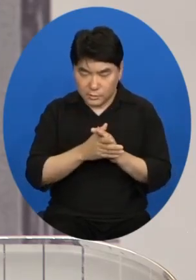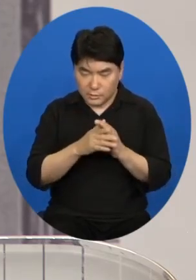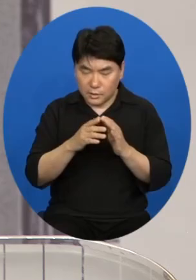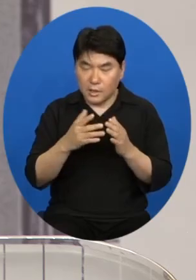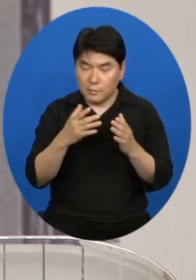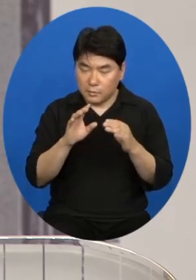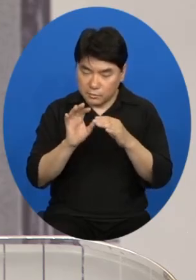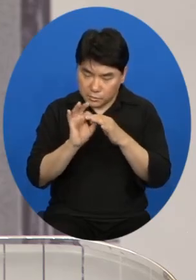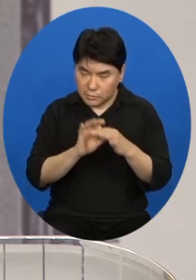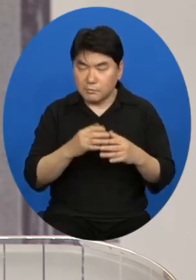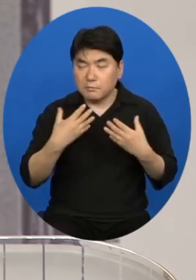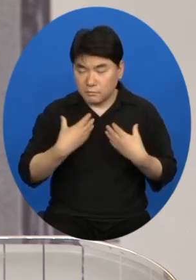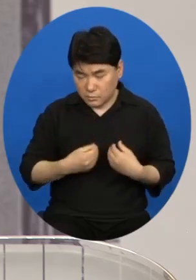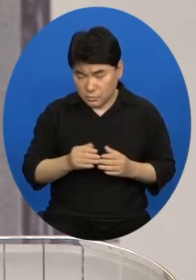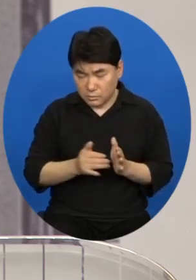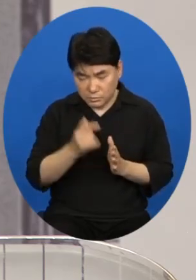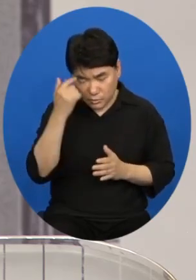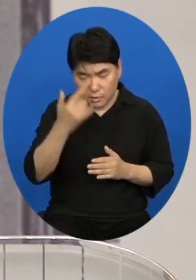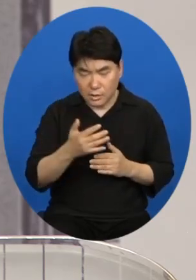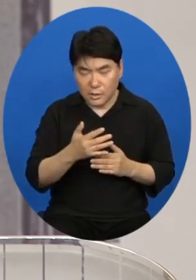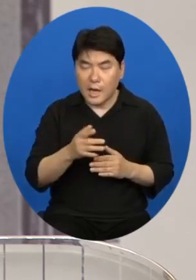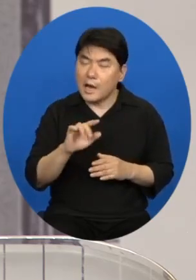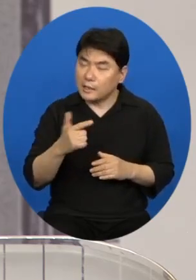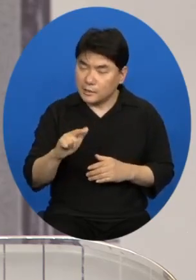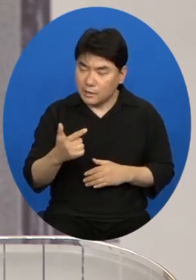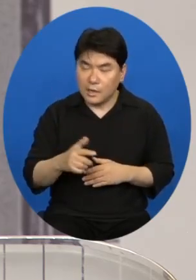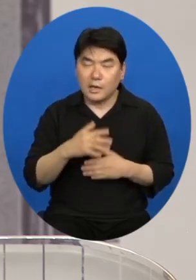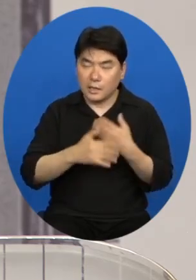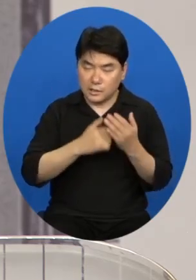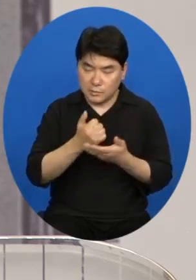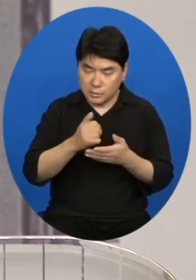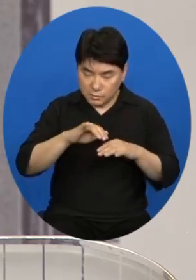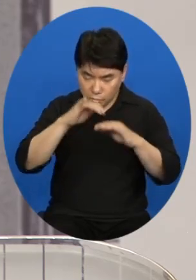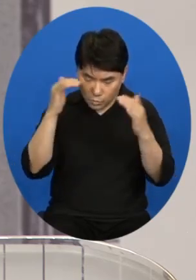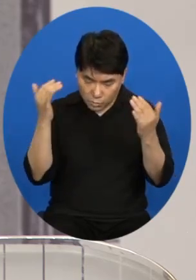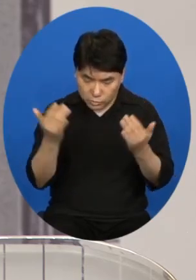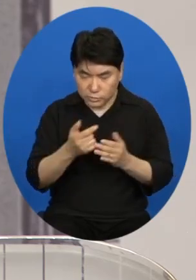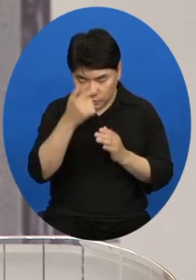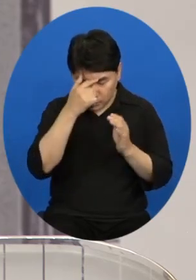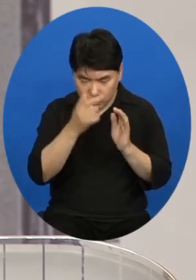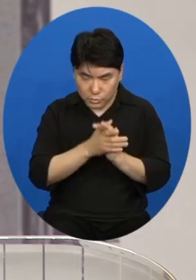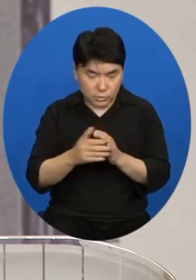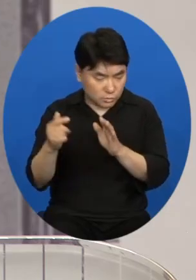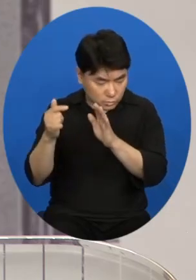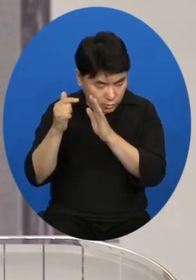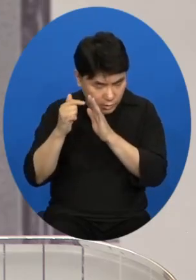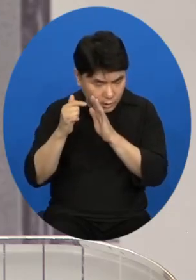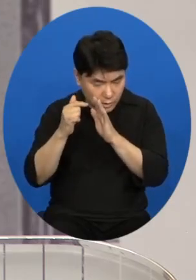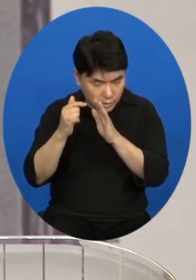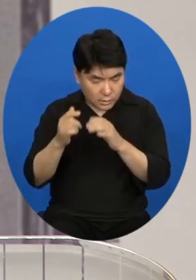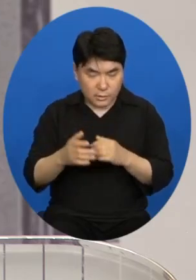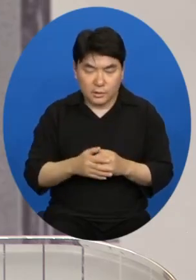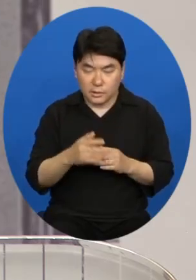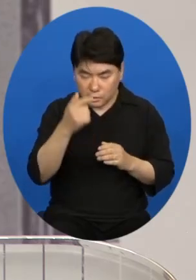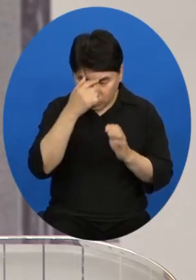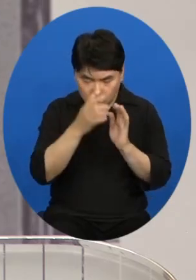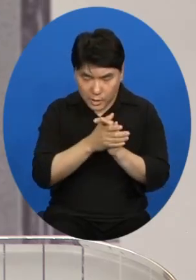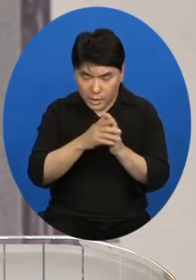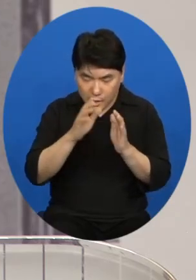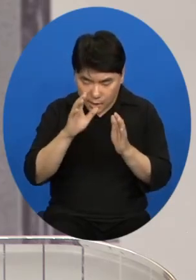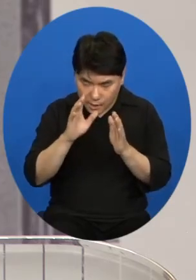예, 아니에요. 하나님은 우리 기도를 다 듣고 계십니다. 너가 기도하자마자,